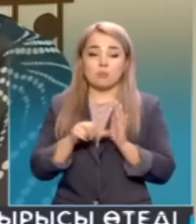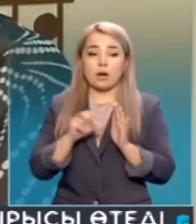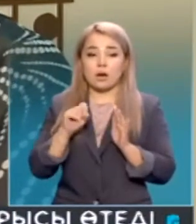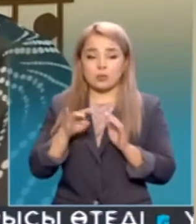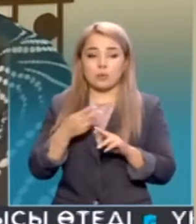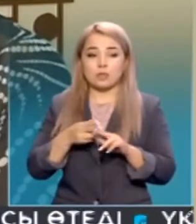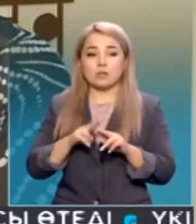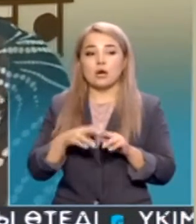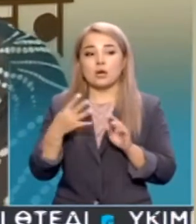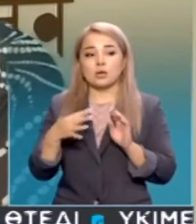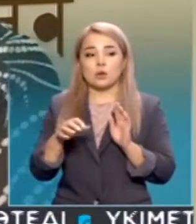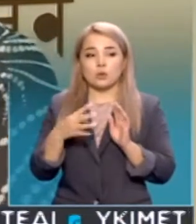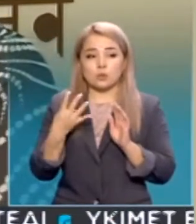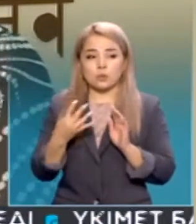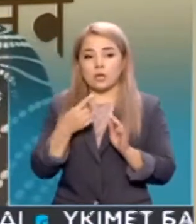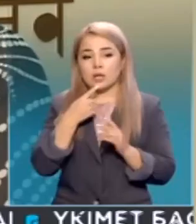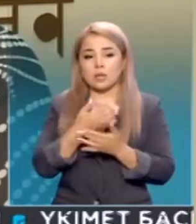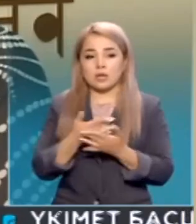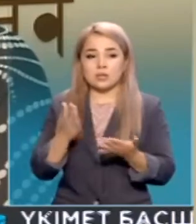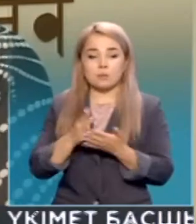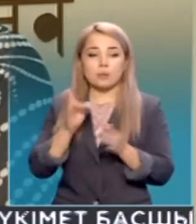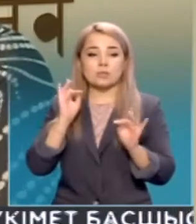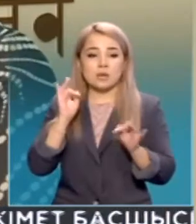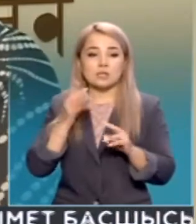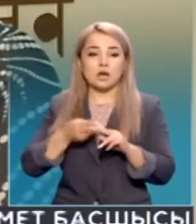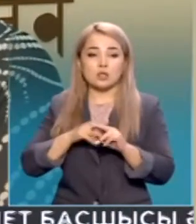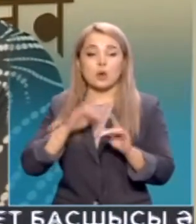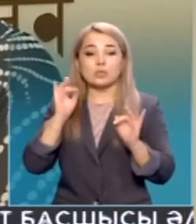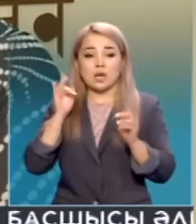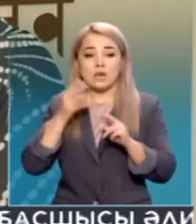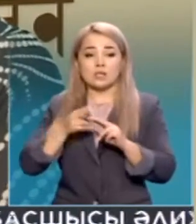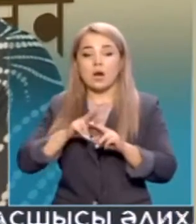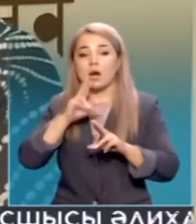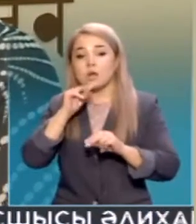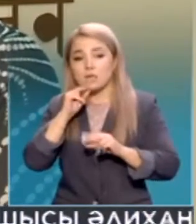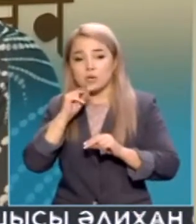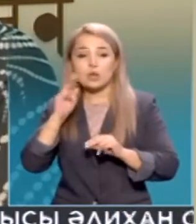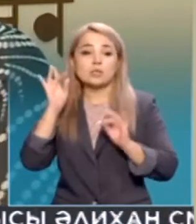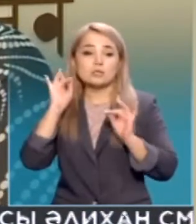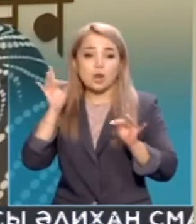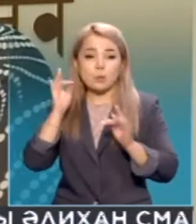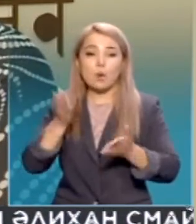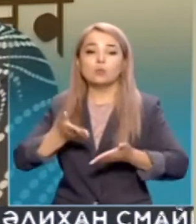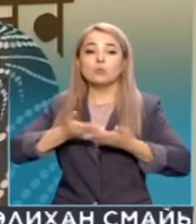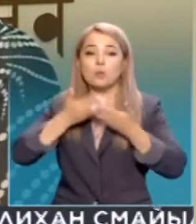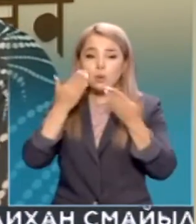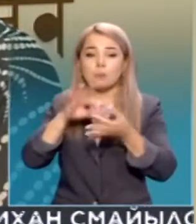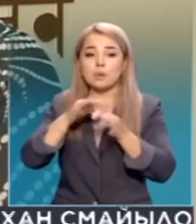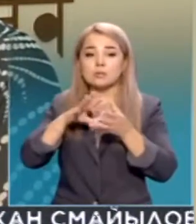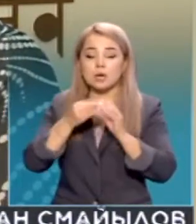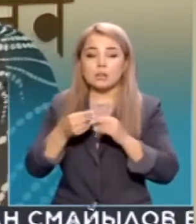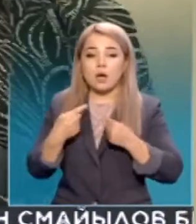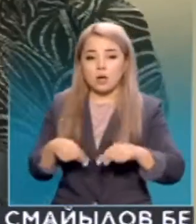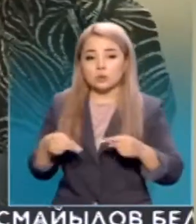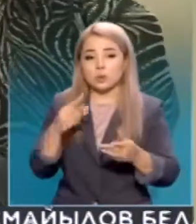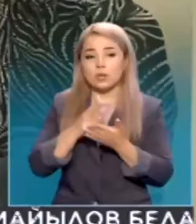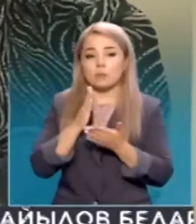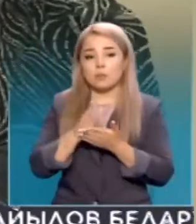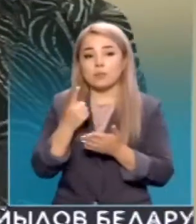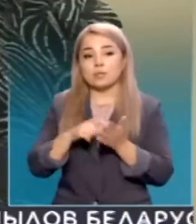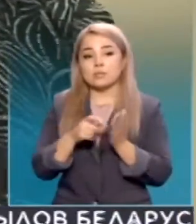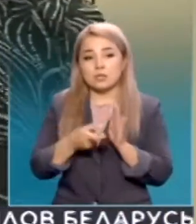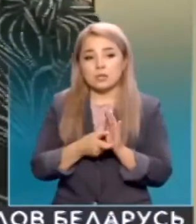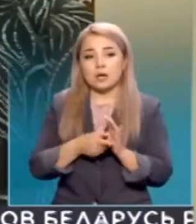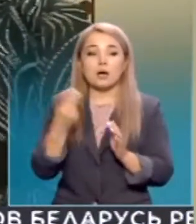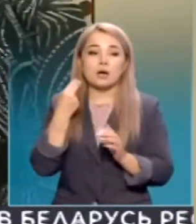әріптің 44 түрлі дыбысы бар. Ол 44 дыбысын дыбысталу, оқылу барлығы да әртүрлі болады. Бірінші